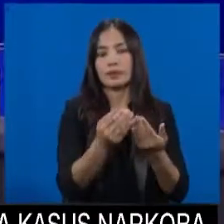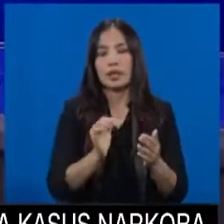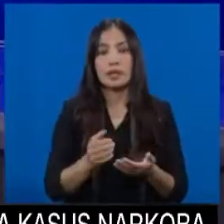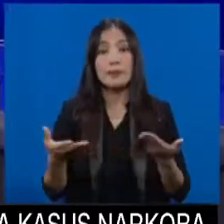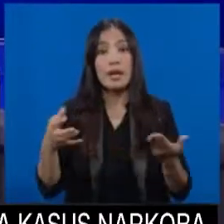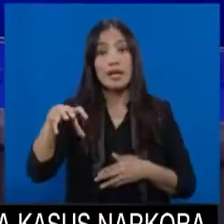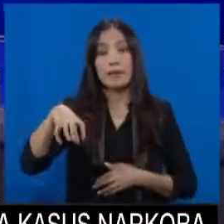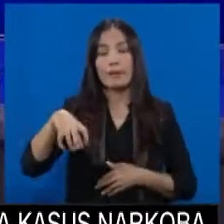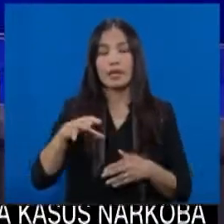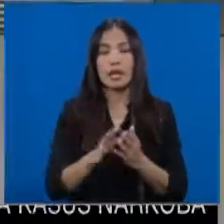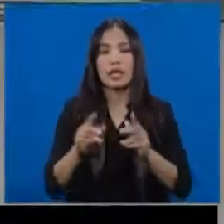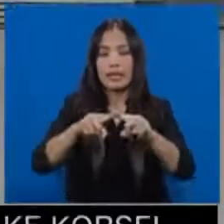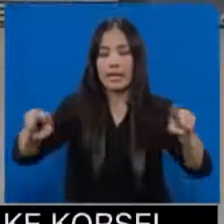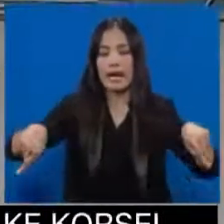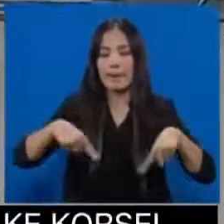Jatim.